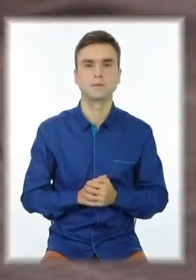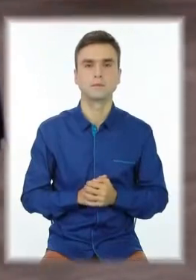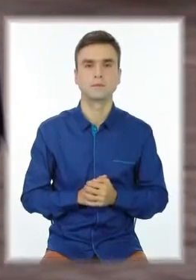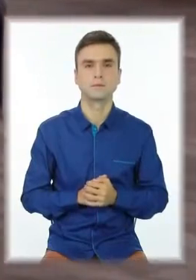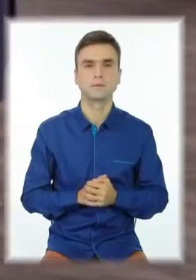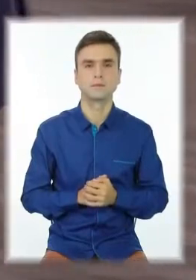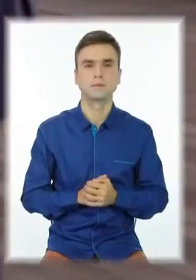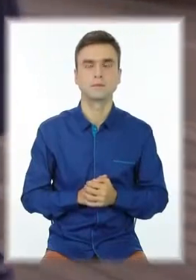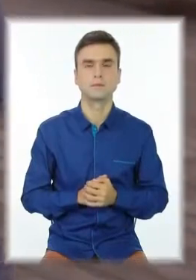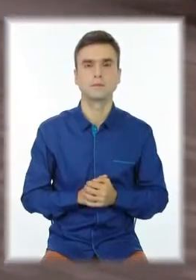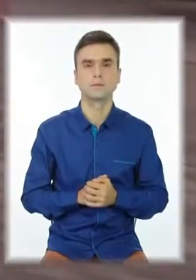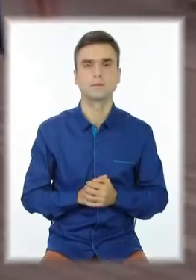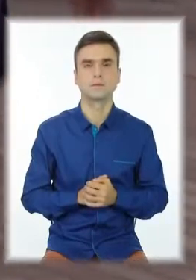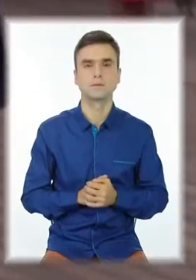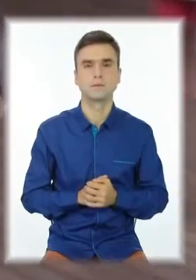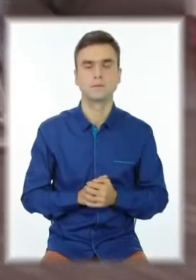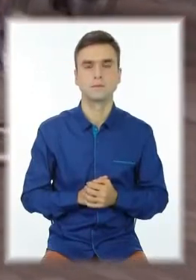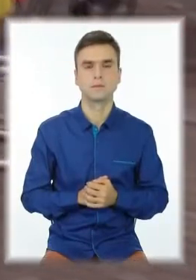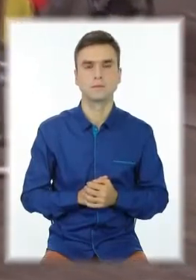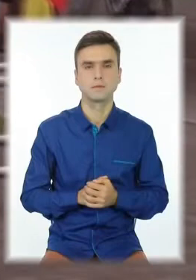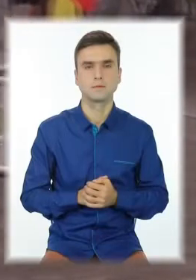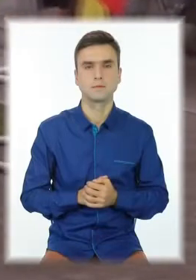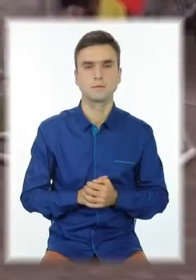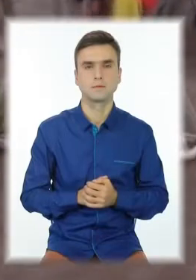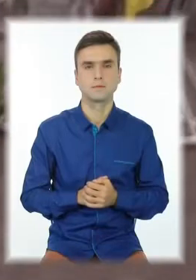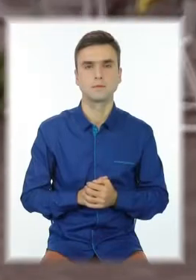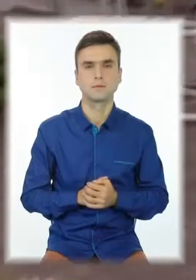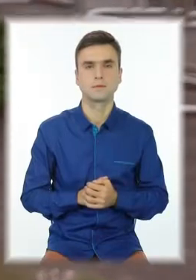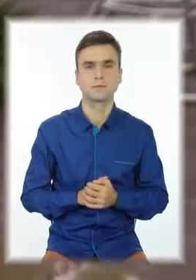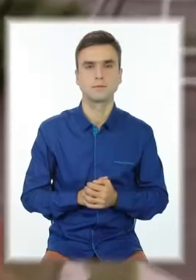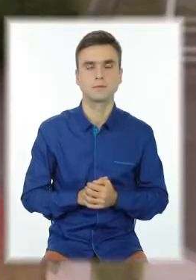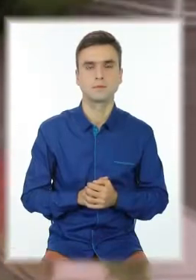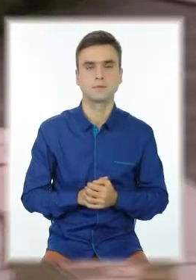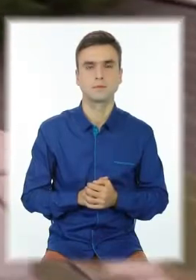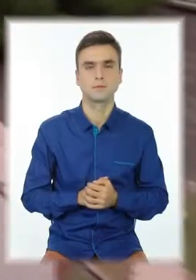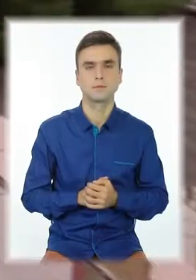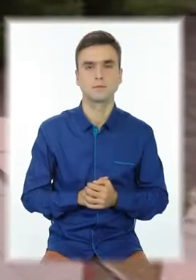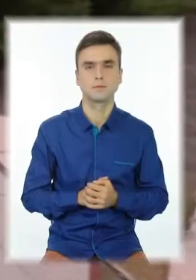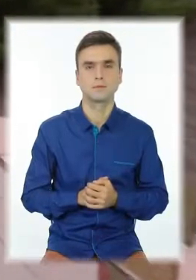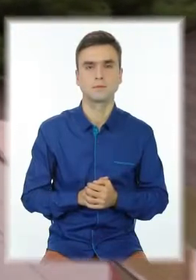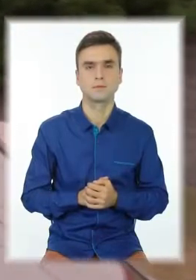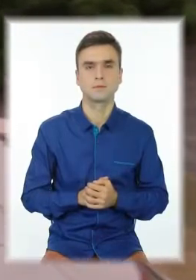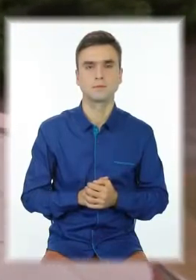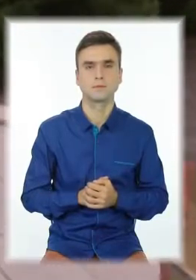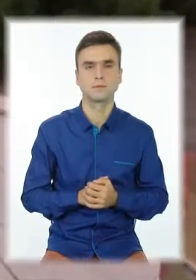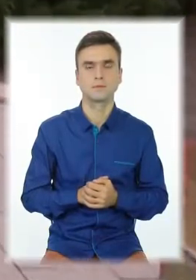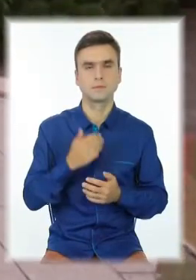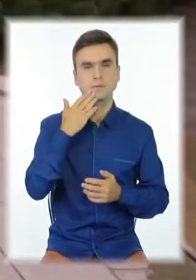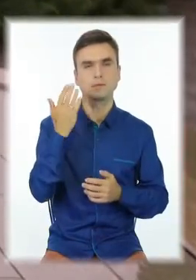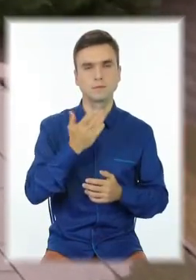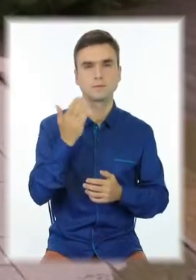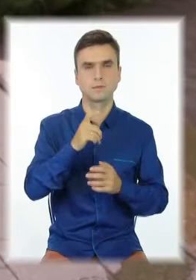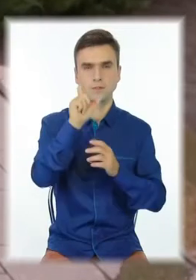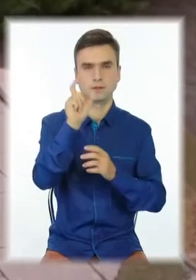гірницький Кримбас закликає ще більше країні руди. І ділом